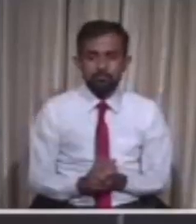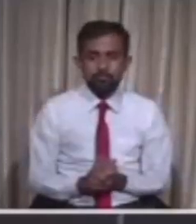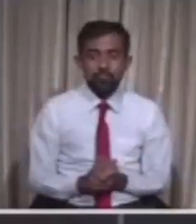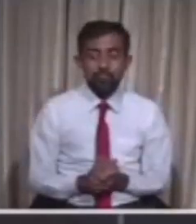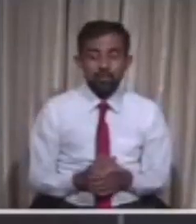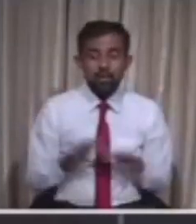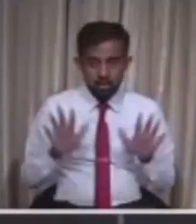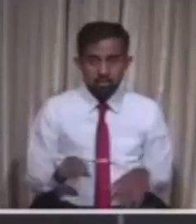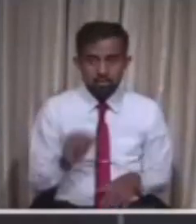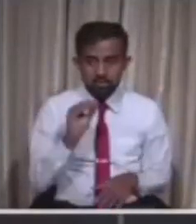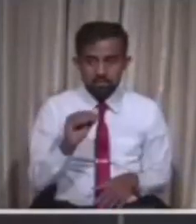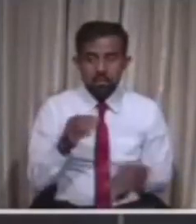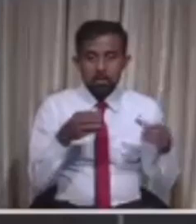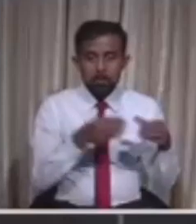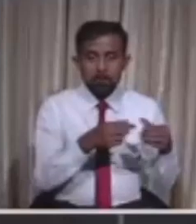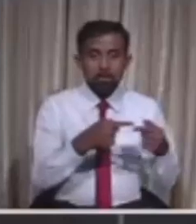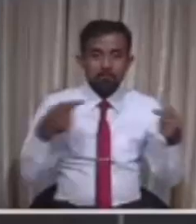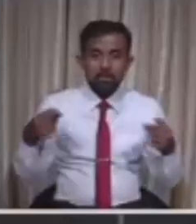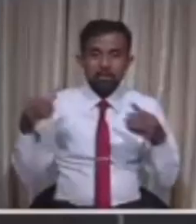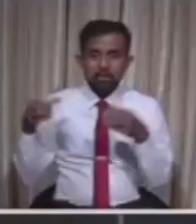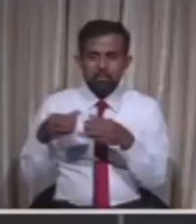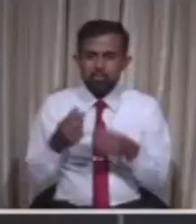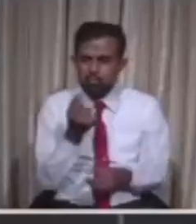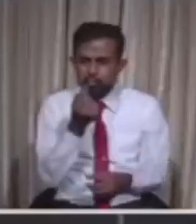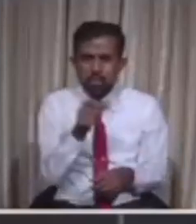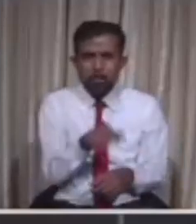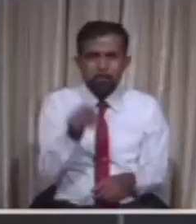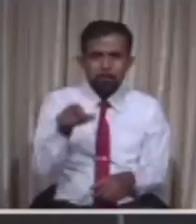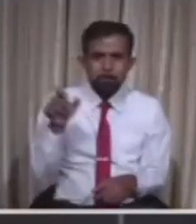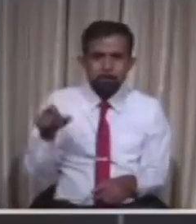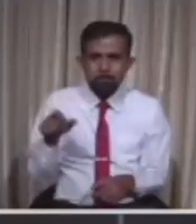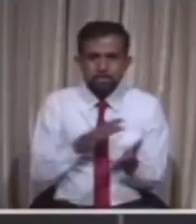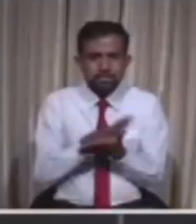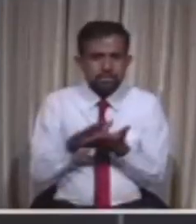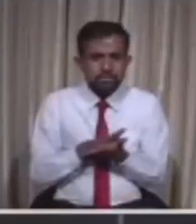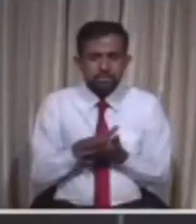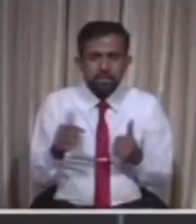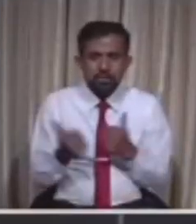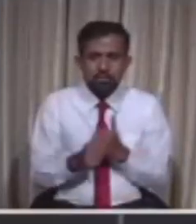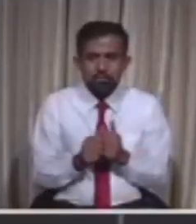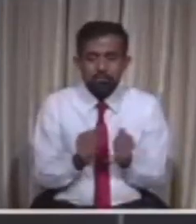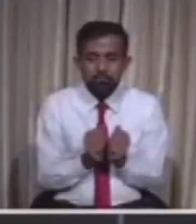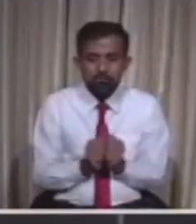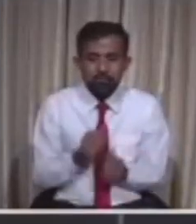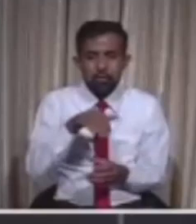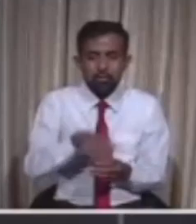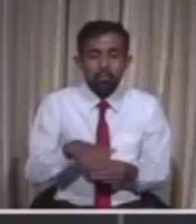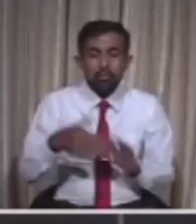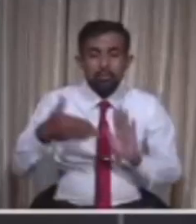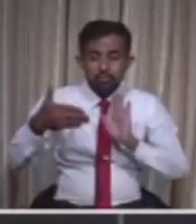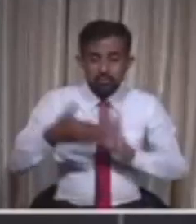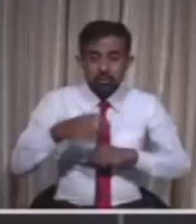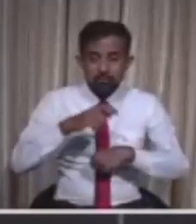අවසන් කරන්නම් පක්ෂ විපක්ෂ සුළු පිරිසකින් නිසි වැඩපිළිවෙලක් හරහා කෙටි